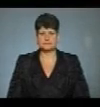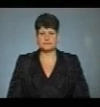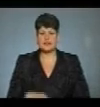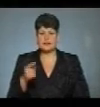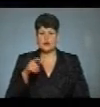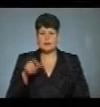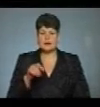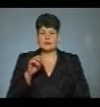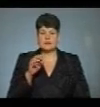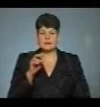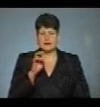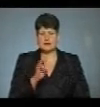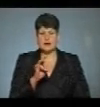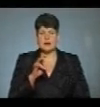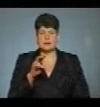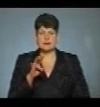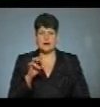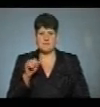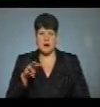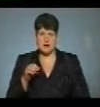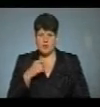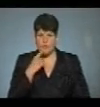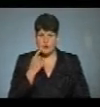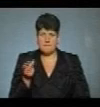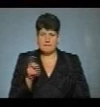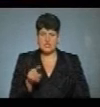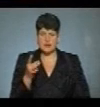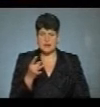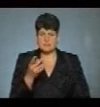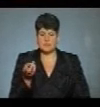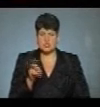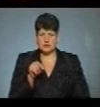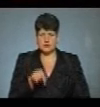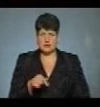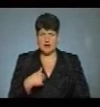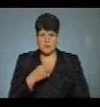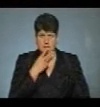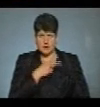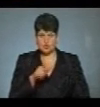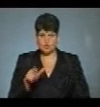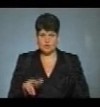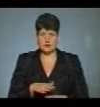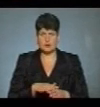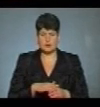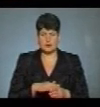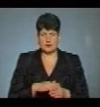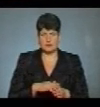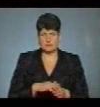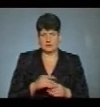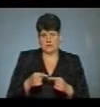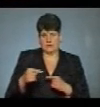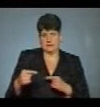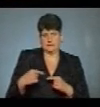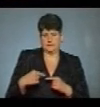Тернополянка Наталія Намака каже, в цей магазин під час карантину прийшла вперше. Всі люди, які тут, я бачу, що дотримуються дистанції один від одного